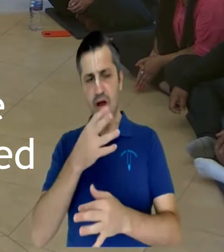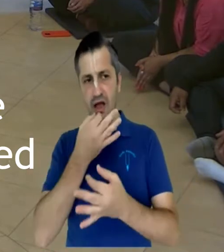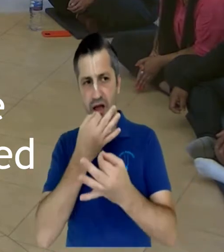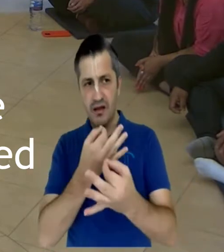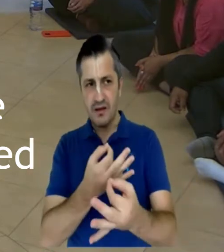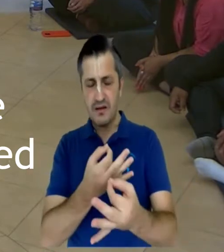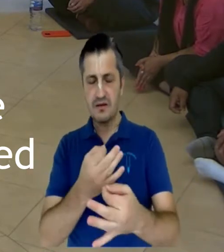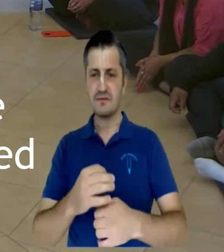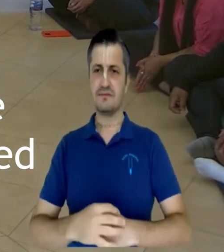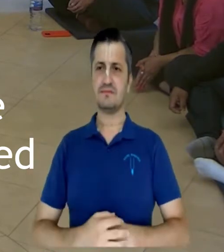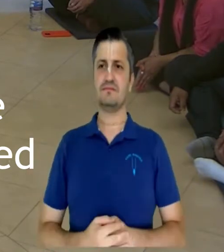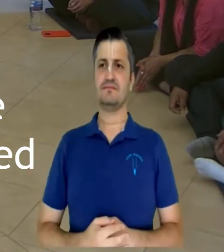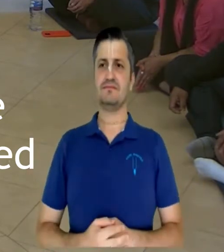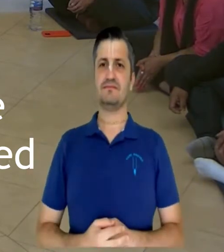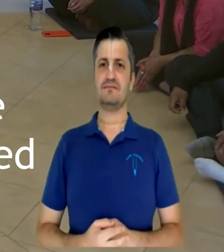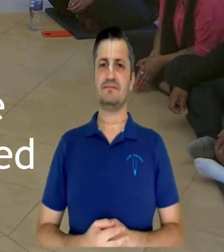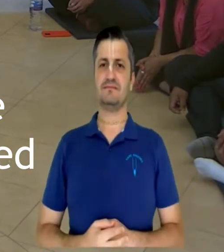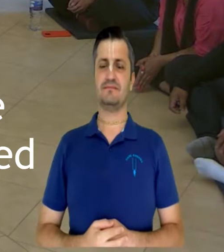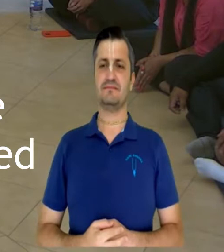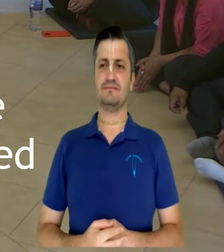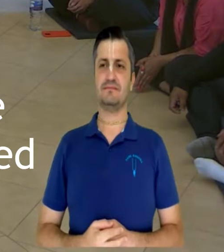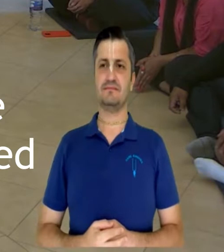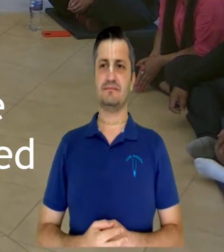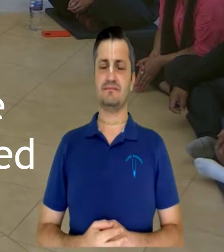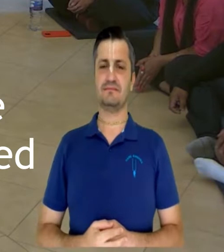गिरिवरधारी गोपी जना